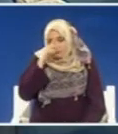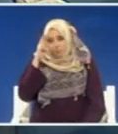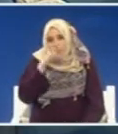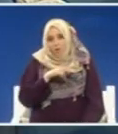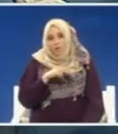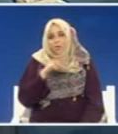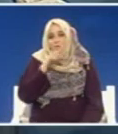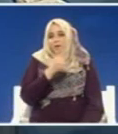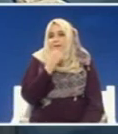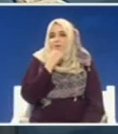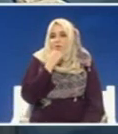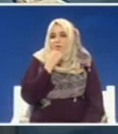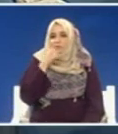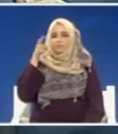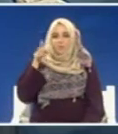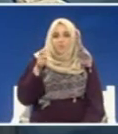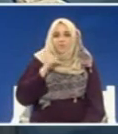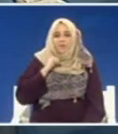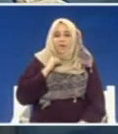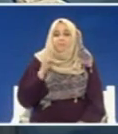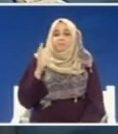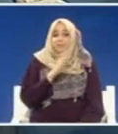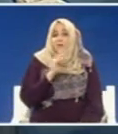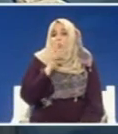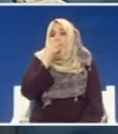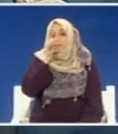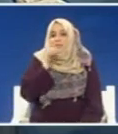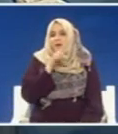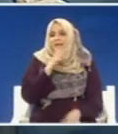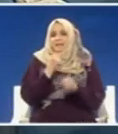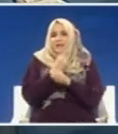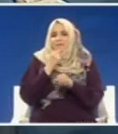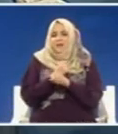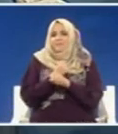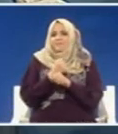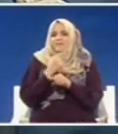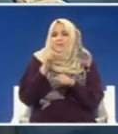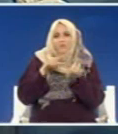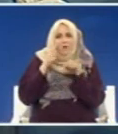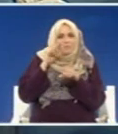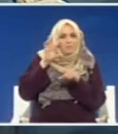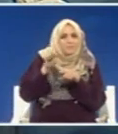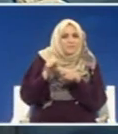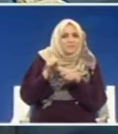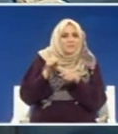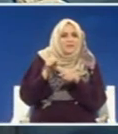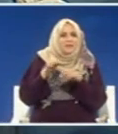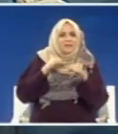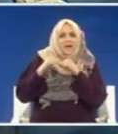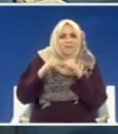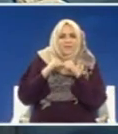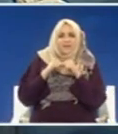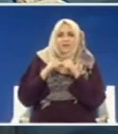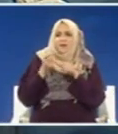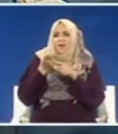في قتل أمي. هذا واحد. اثنين، وهي تعمل عندها، يعني عندها شيخنا هذا الواجب